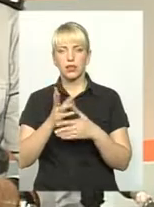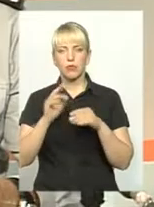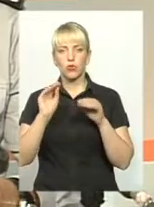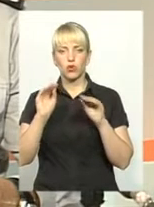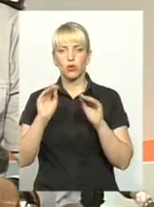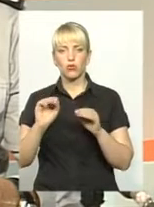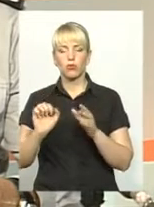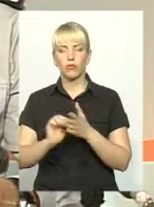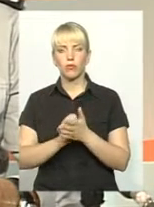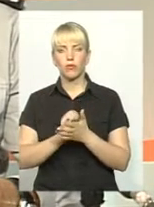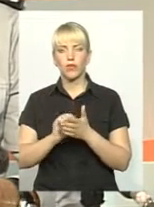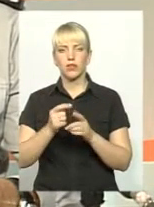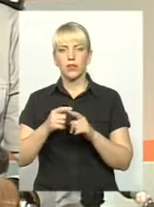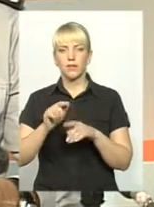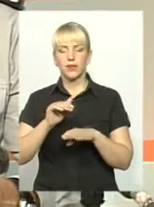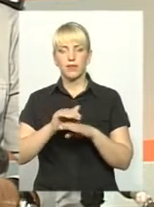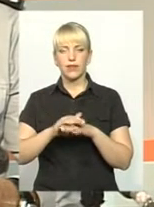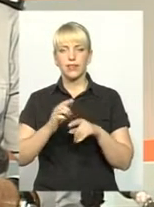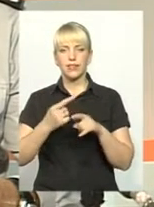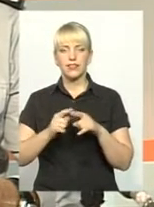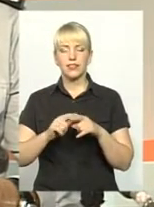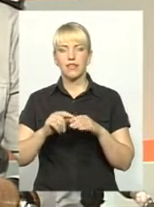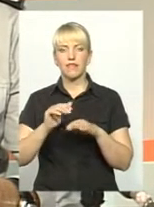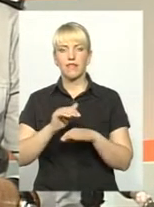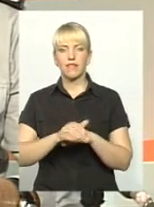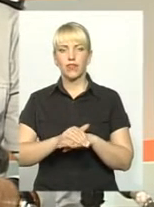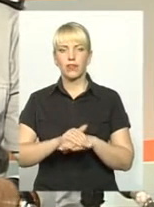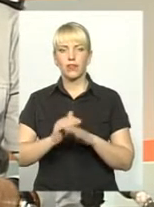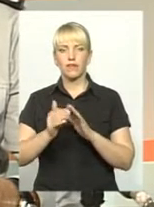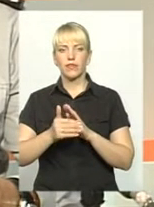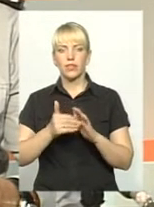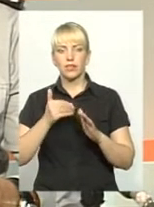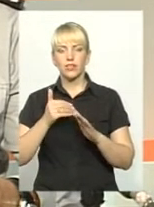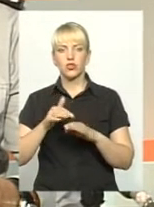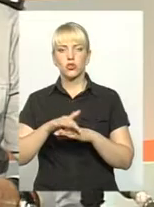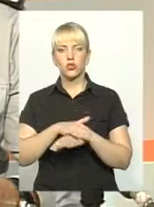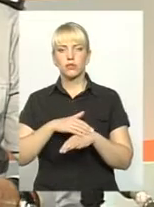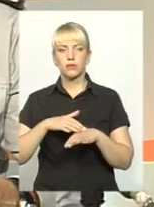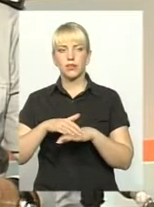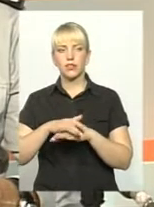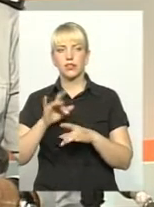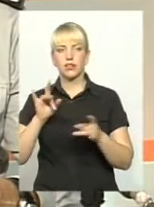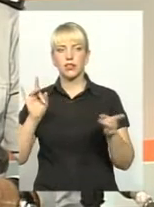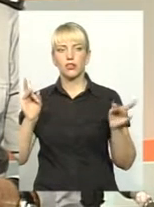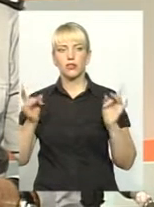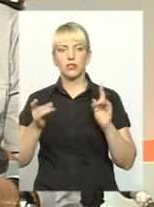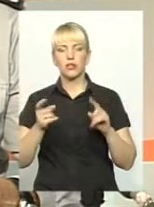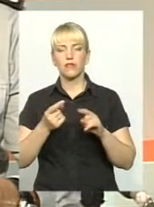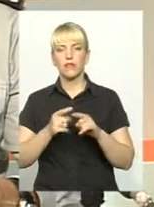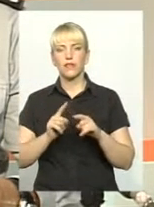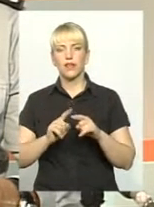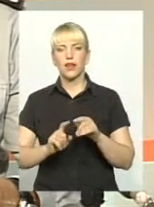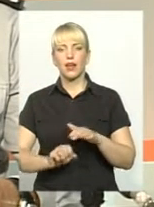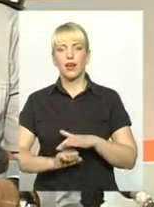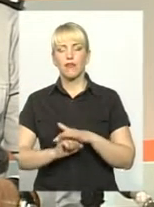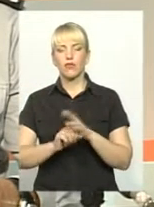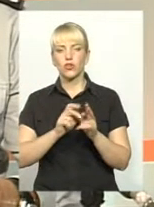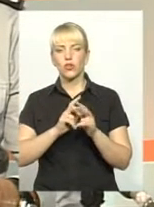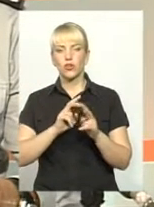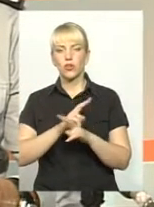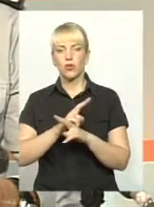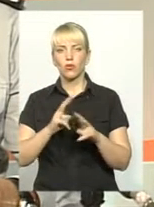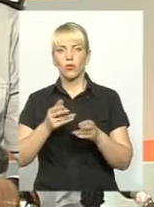фактів. І ці факти, вони, крім того, що вони викликають великий суспільний резонанс, вони авторитету нікому нам не